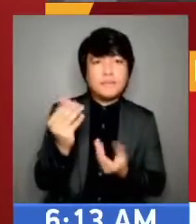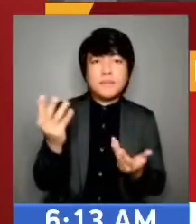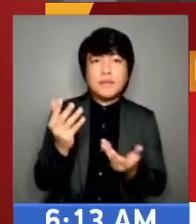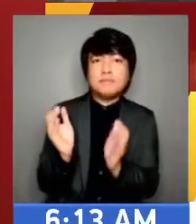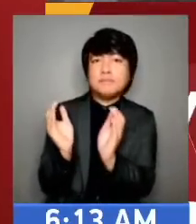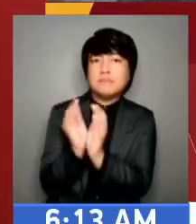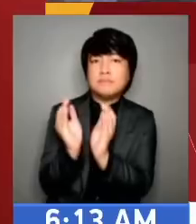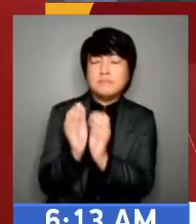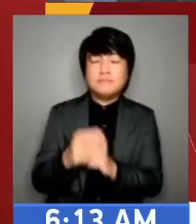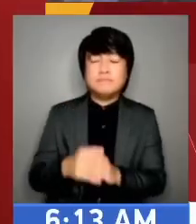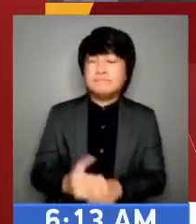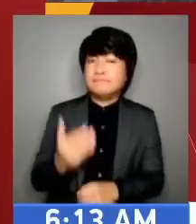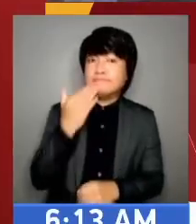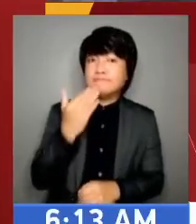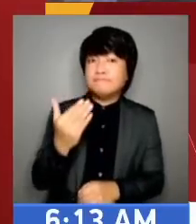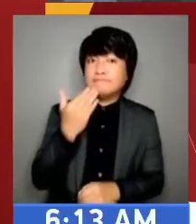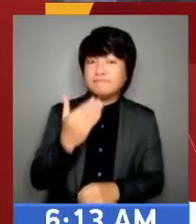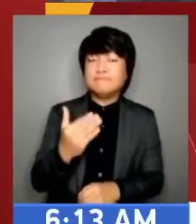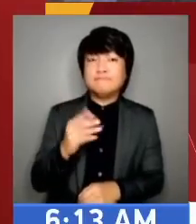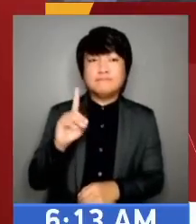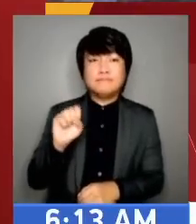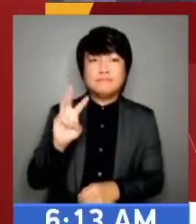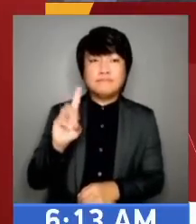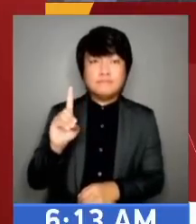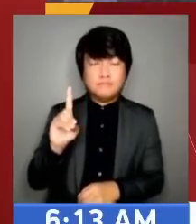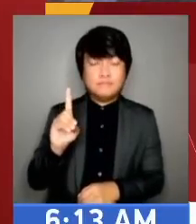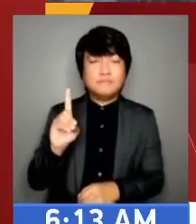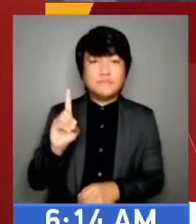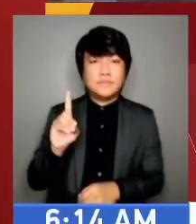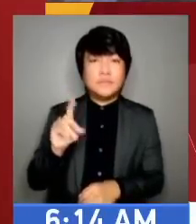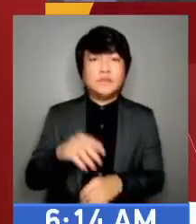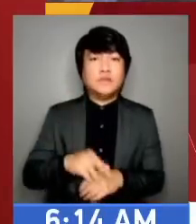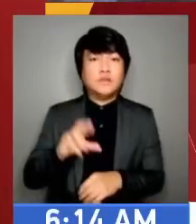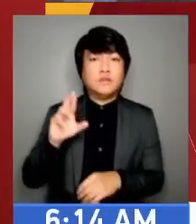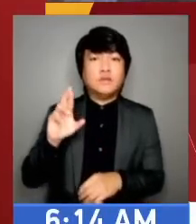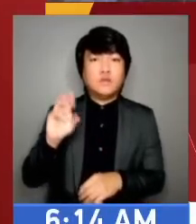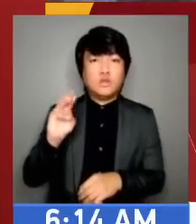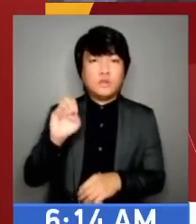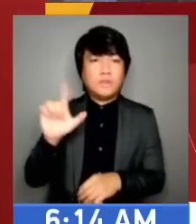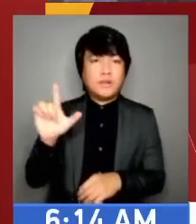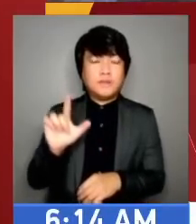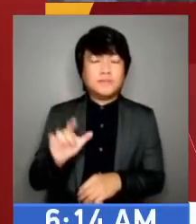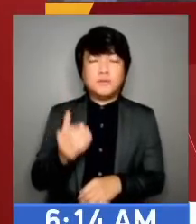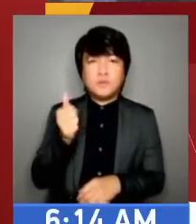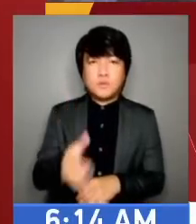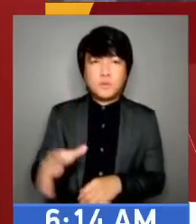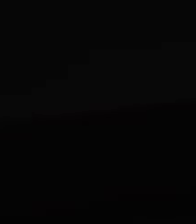salamat po, DSWD ASEC Romel Lopez. Maganda umaga po sa inyo. Salamat po, good morning.